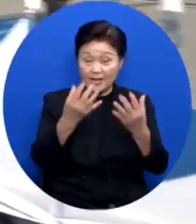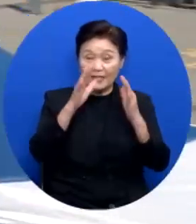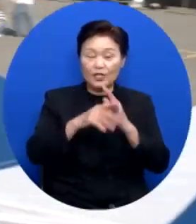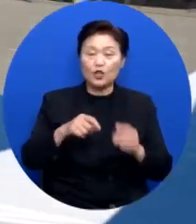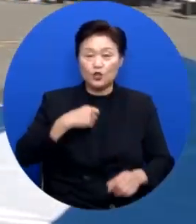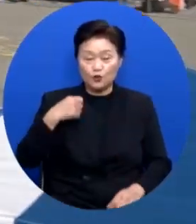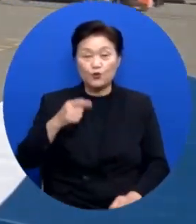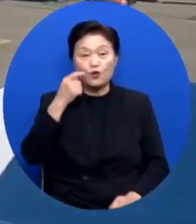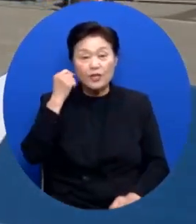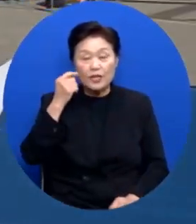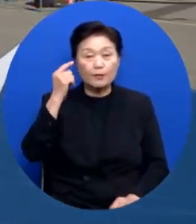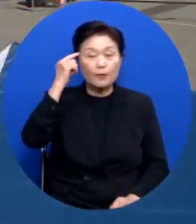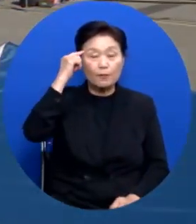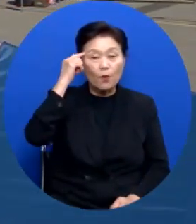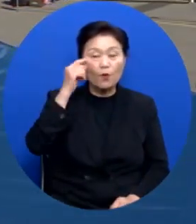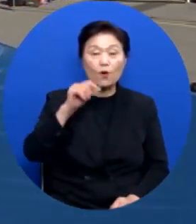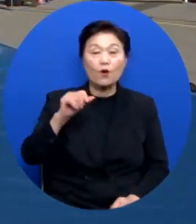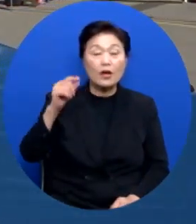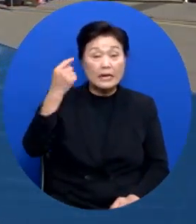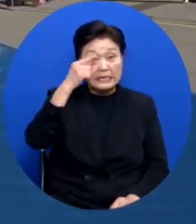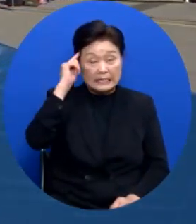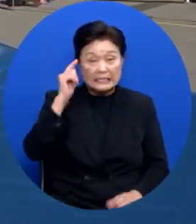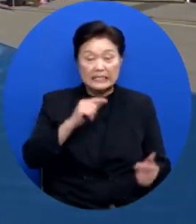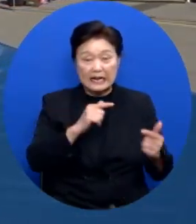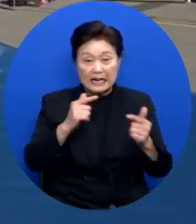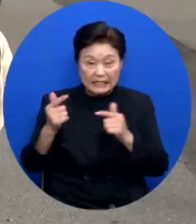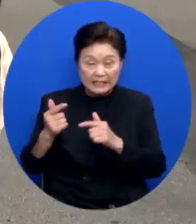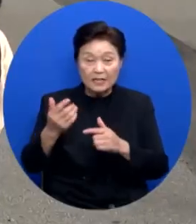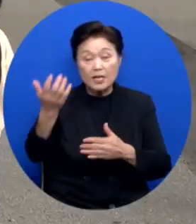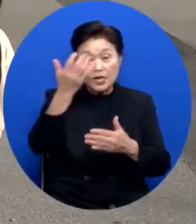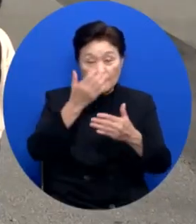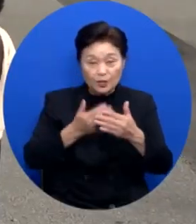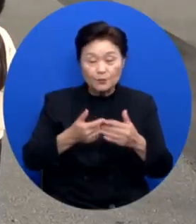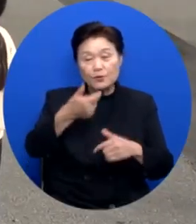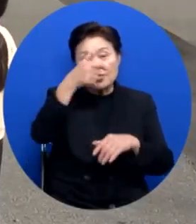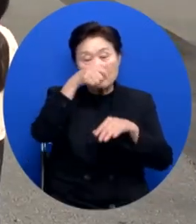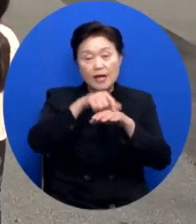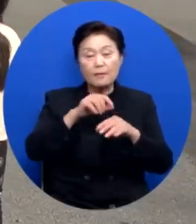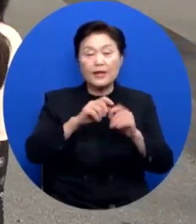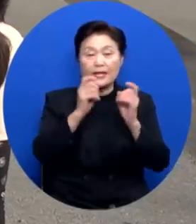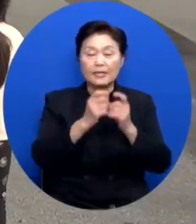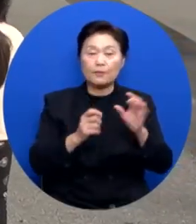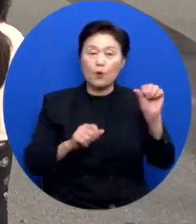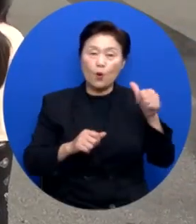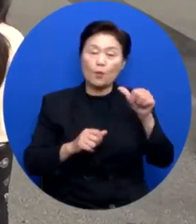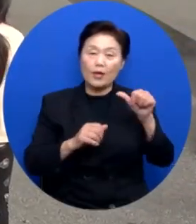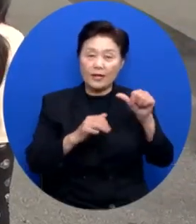중국과 일본, 몽골과 러시아 등 각 문화권 이주민 예배팀 500여 명이 참석합니다.